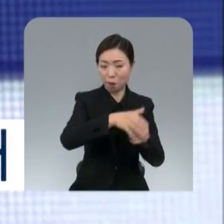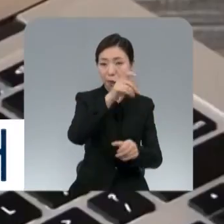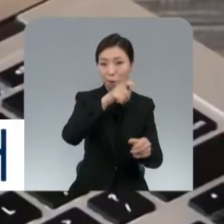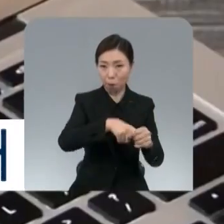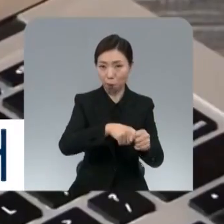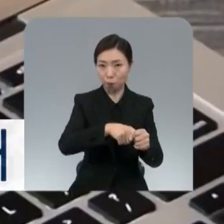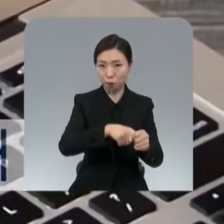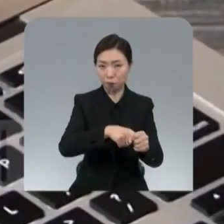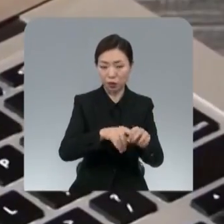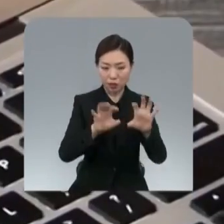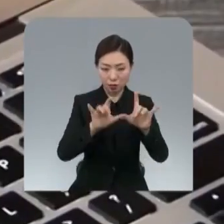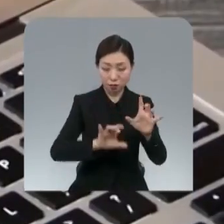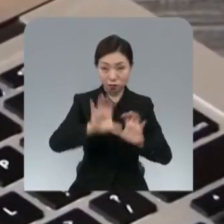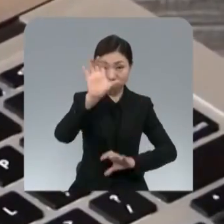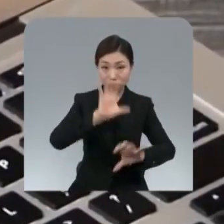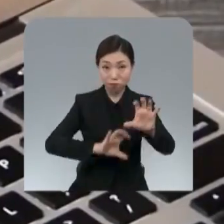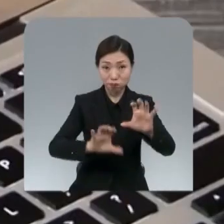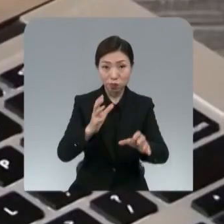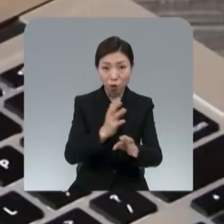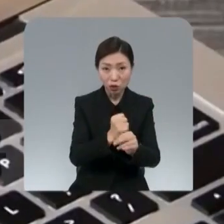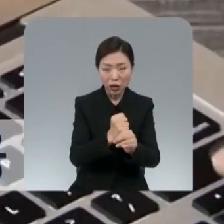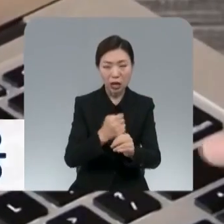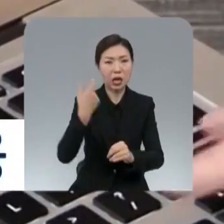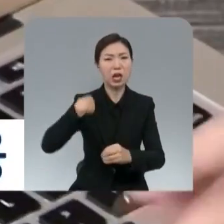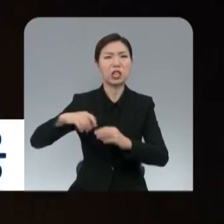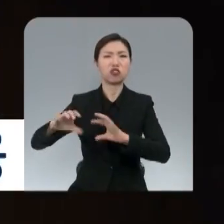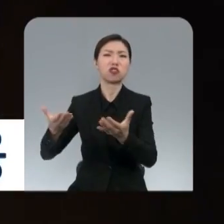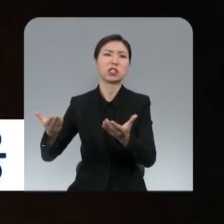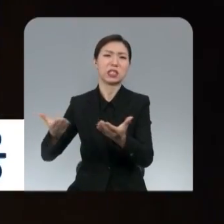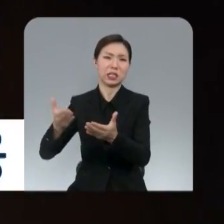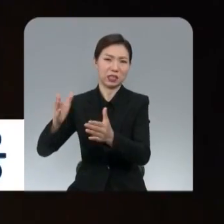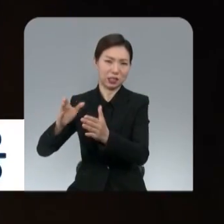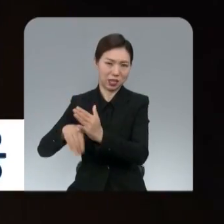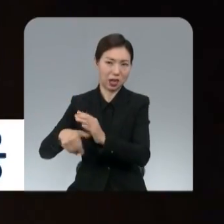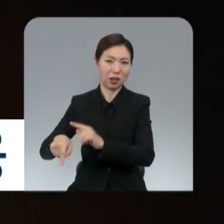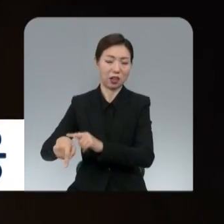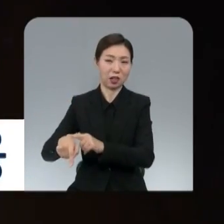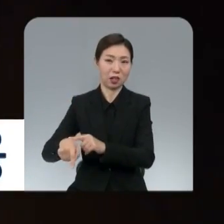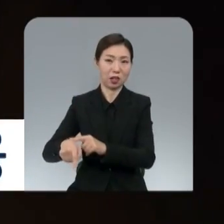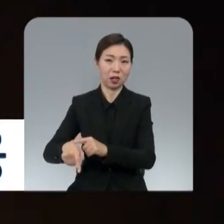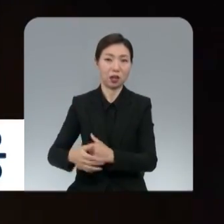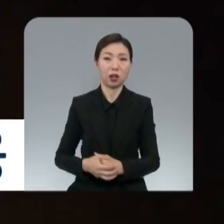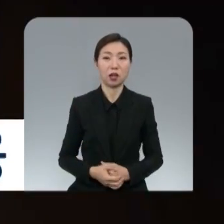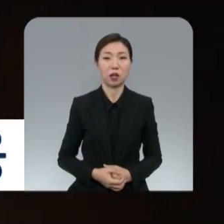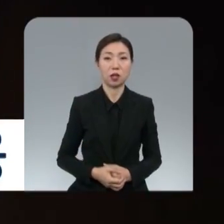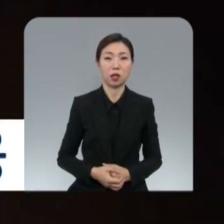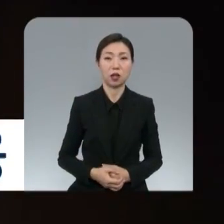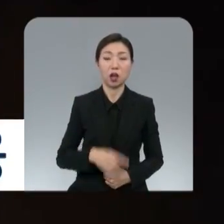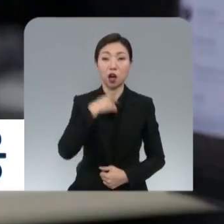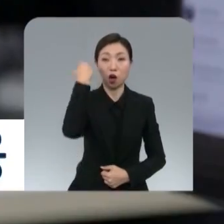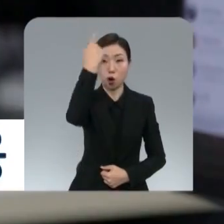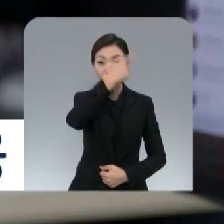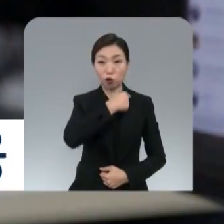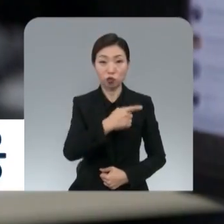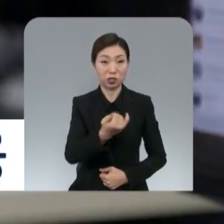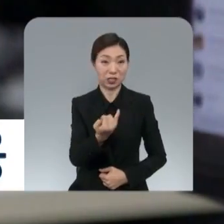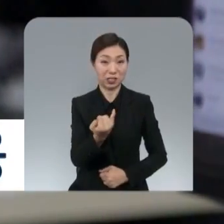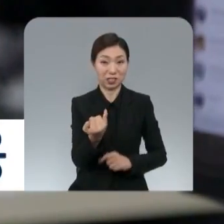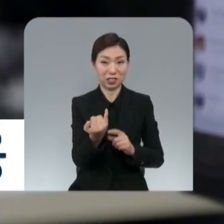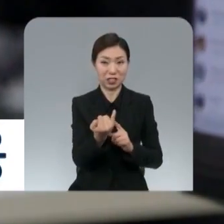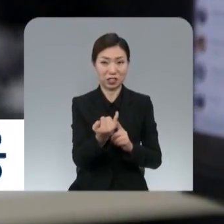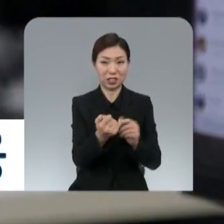것으로 나타났습니다. 메타는 중국의 가짜 계정이 남성의 얼굴에 여성 이름을 쓰고 엉터리 영어를